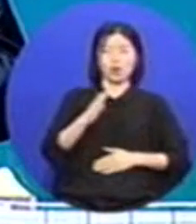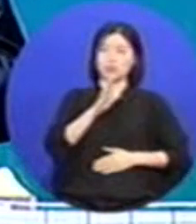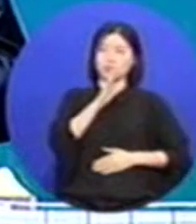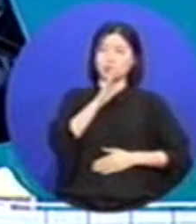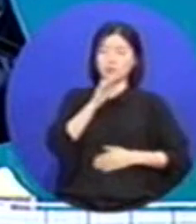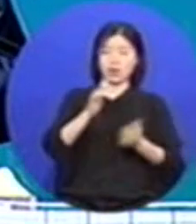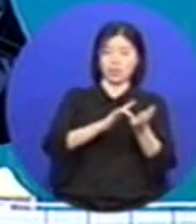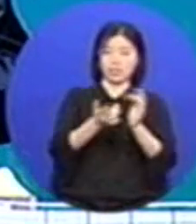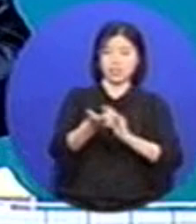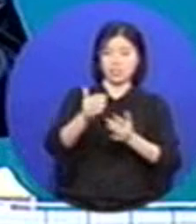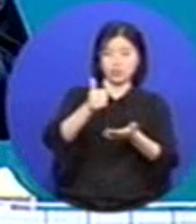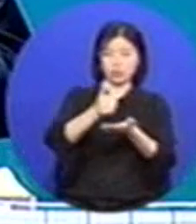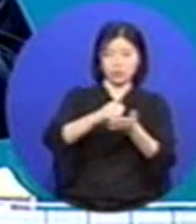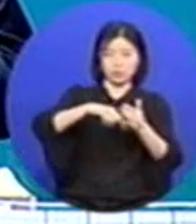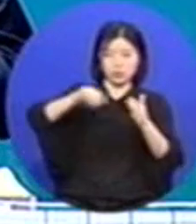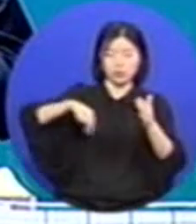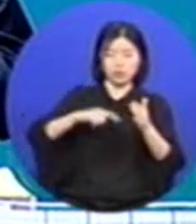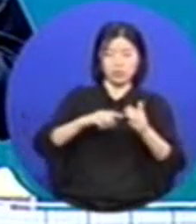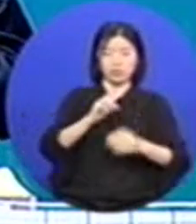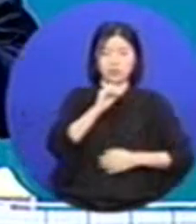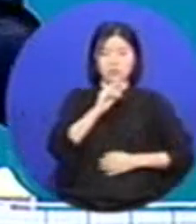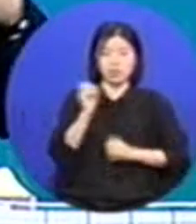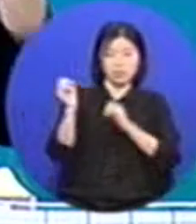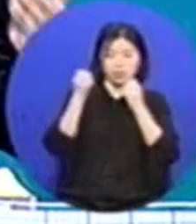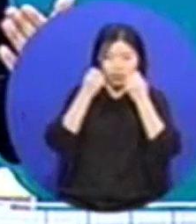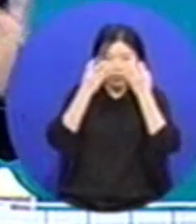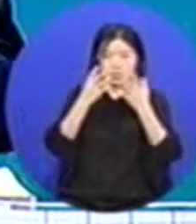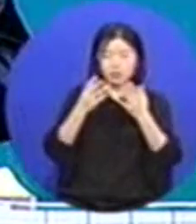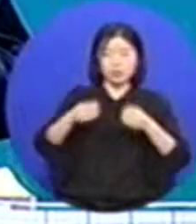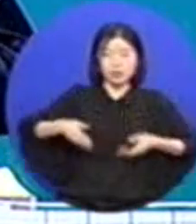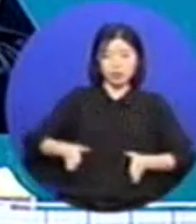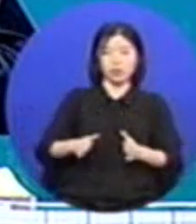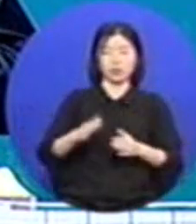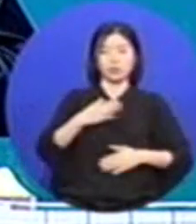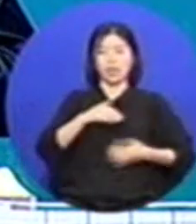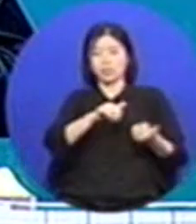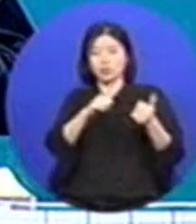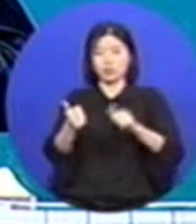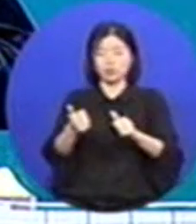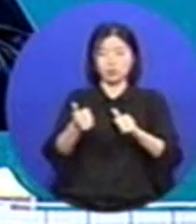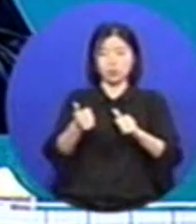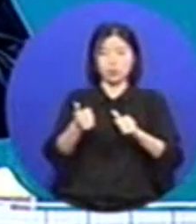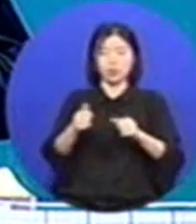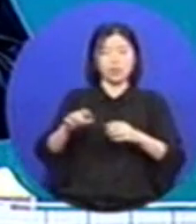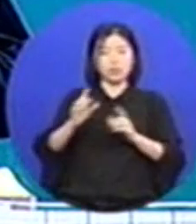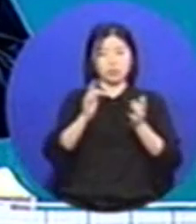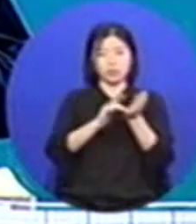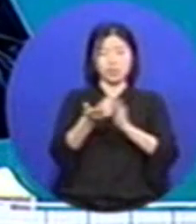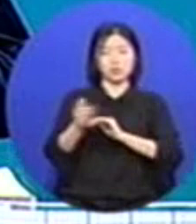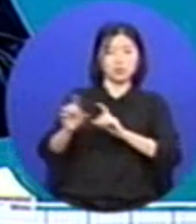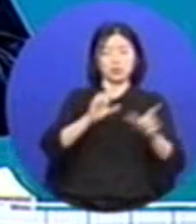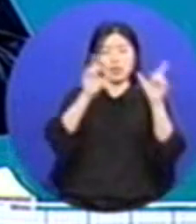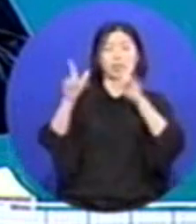예수님 안에서 정말 거듭나고 이제는 나는 죽고 예수로 사는 그 사람 아니고는